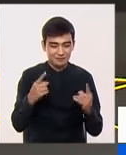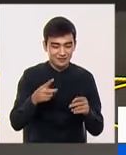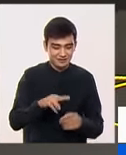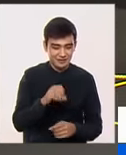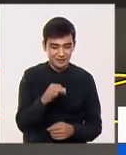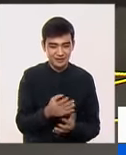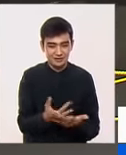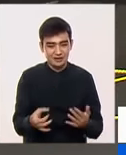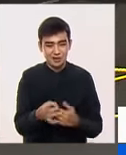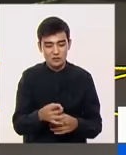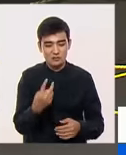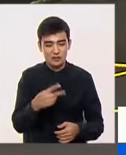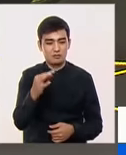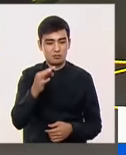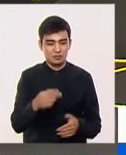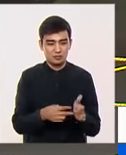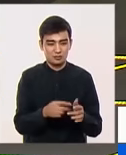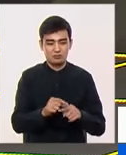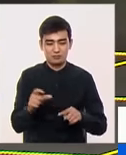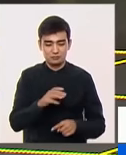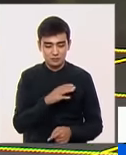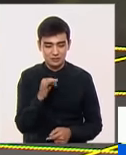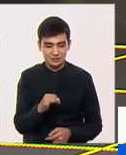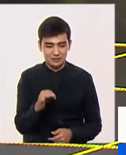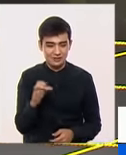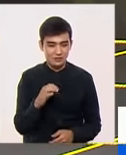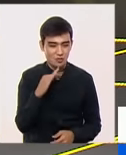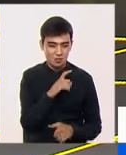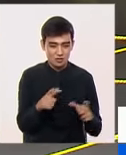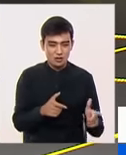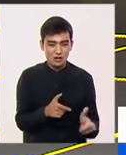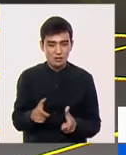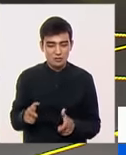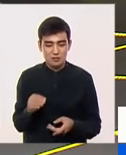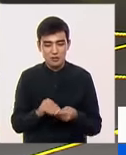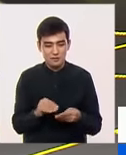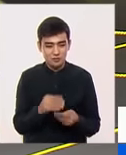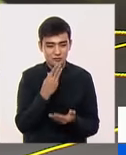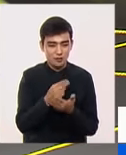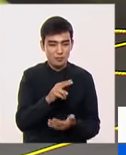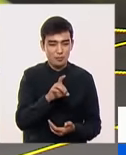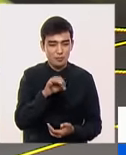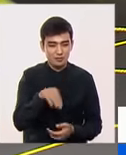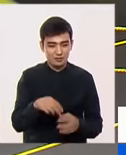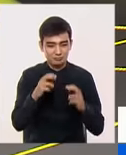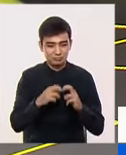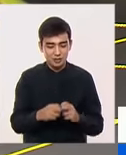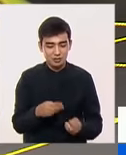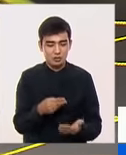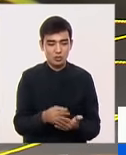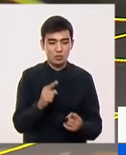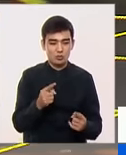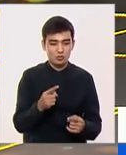сразу на 20 и это не предел многие уже в сентябре готовятся вновь пересмотреть свои прайсы почему так дорого обходятся